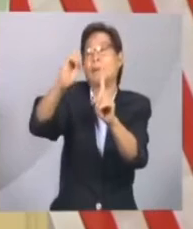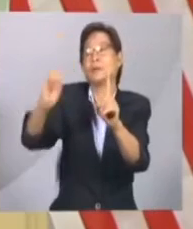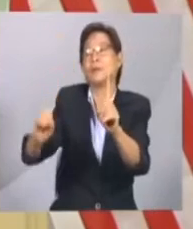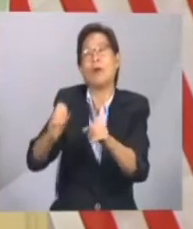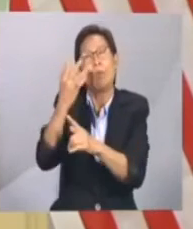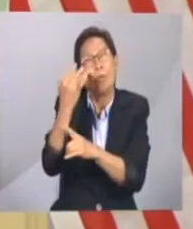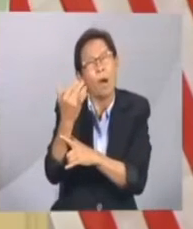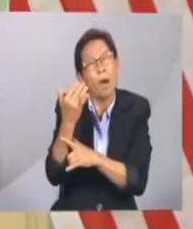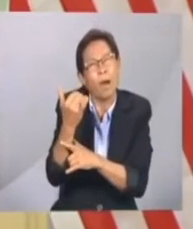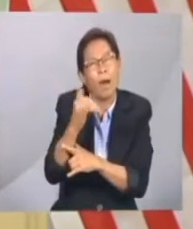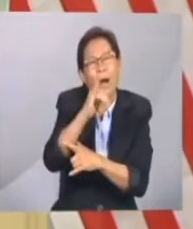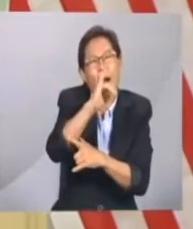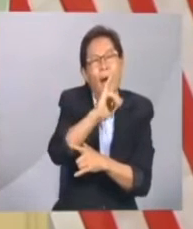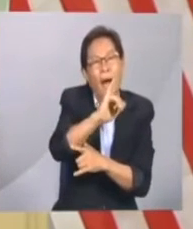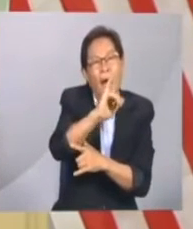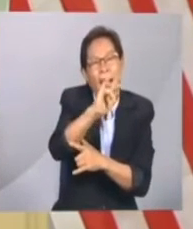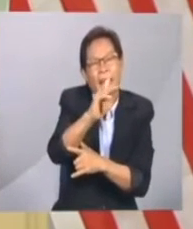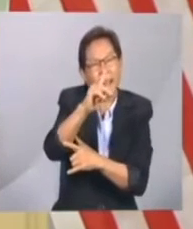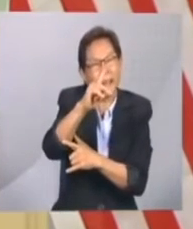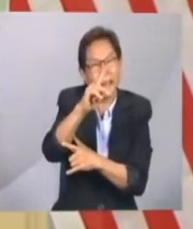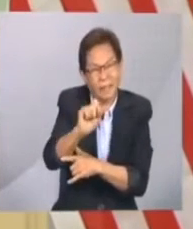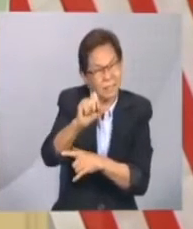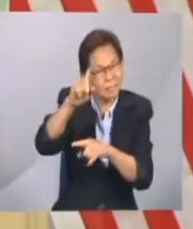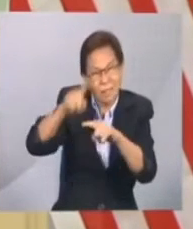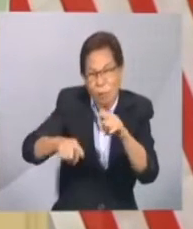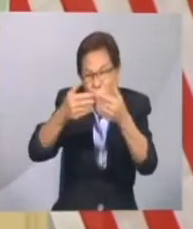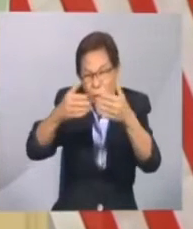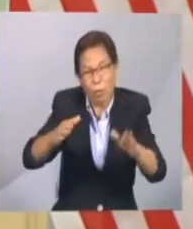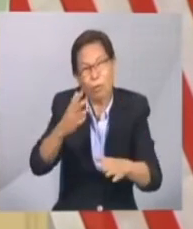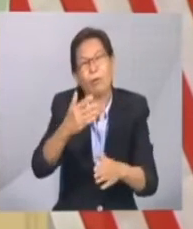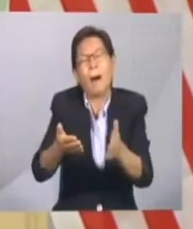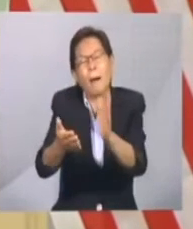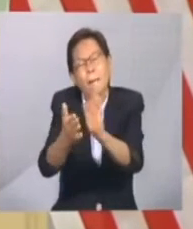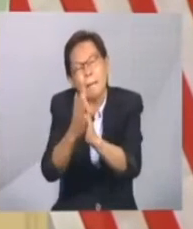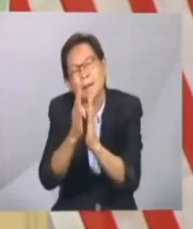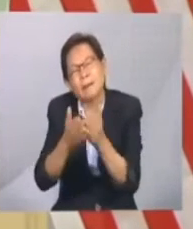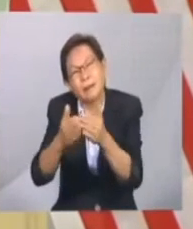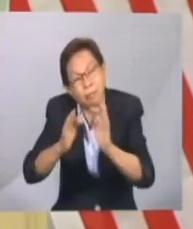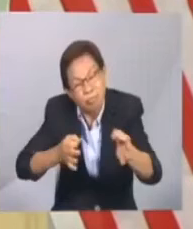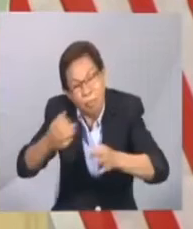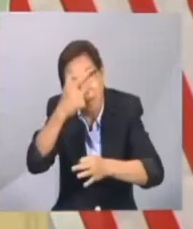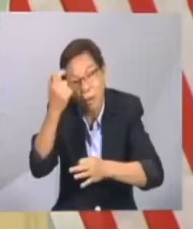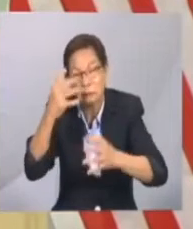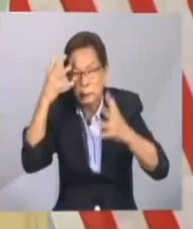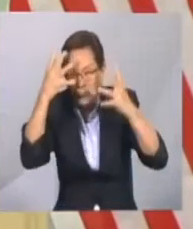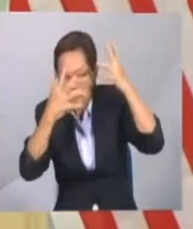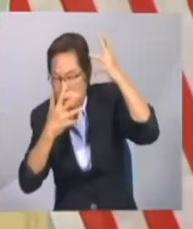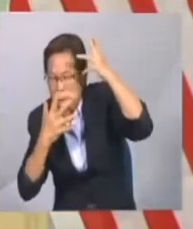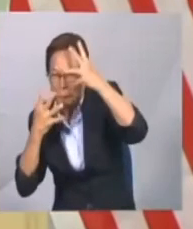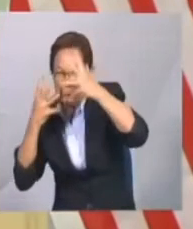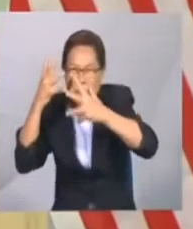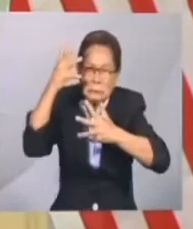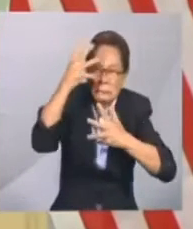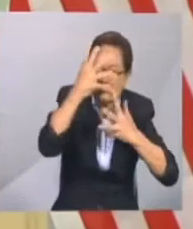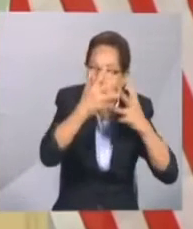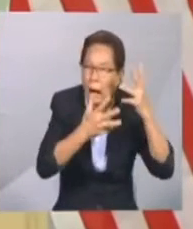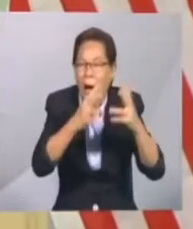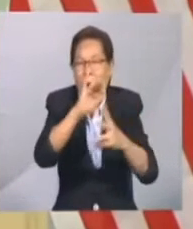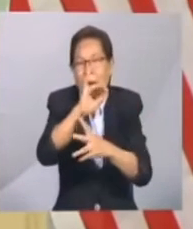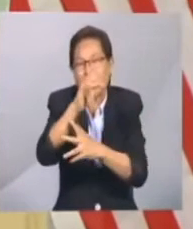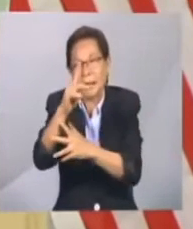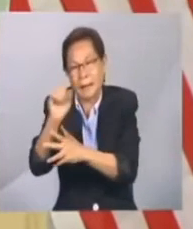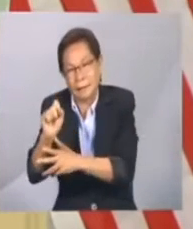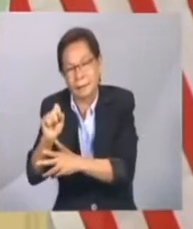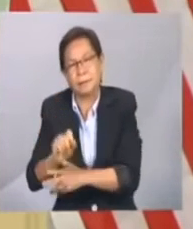dan kebanyakan IKS pula sebaliknya? Minta penjelasan Datuk kerana ada kegusaran dalam kalangan IKS.